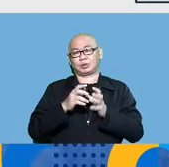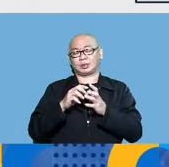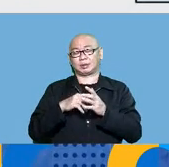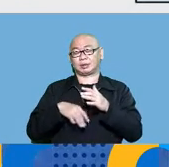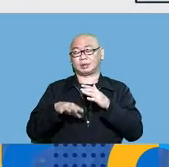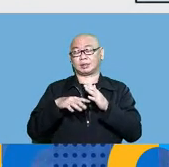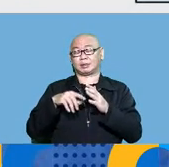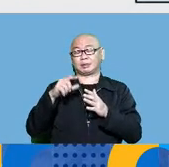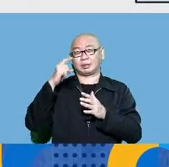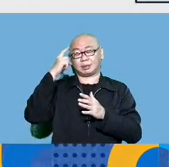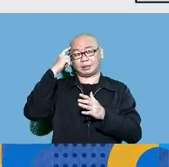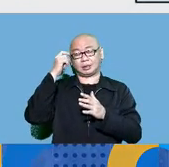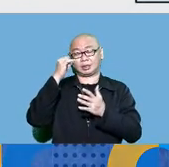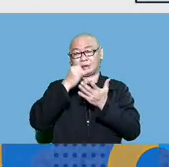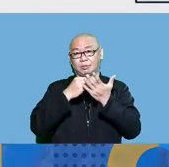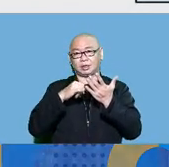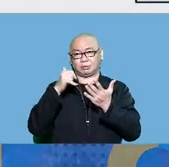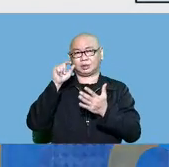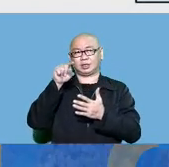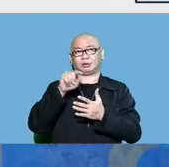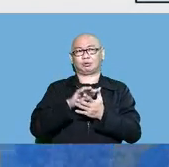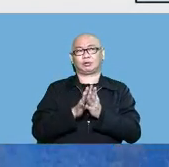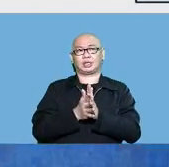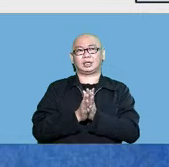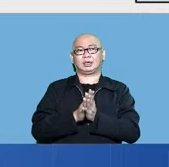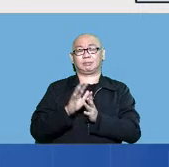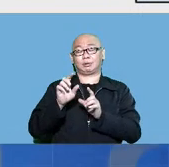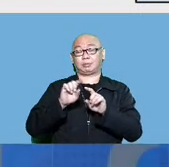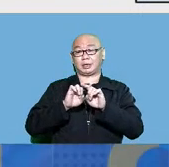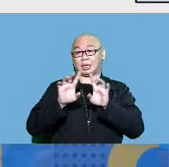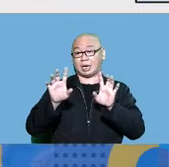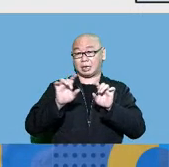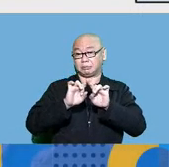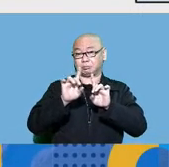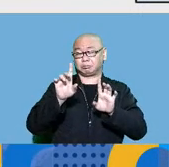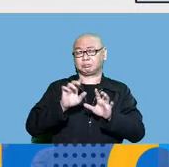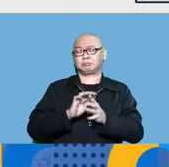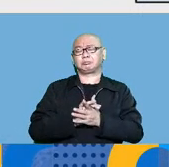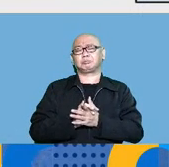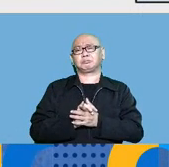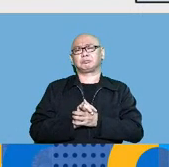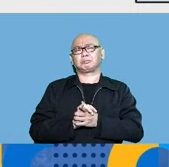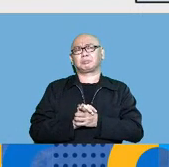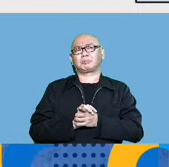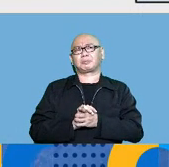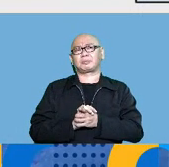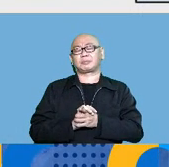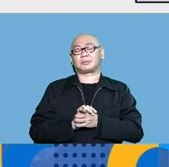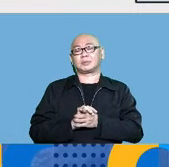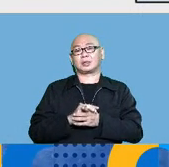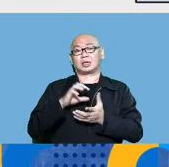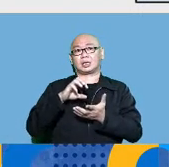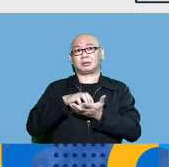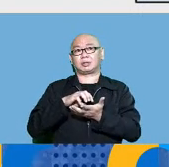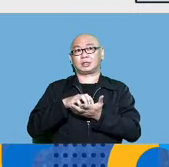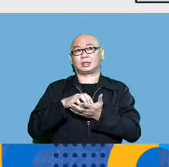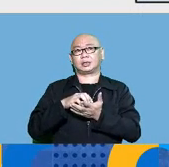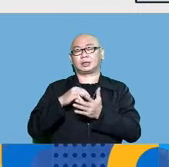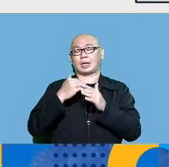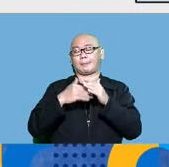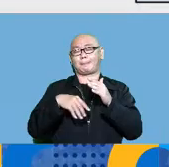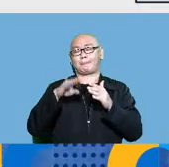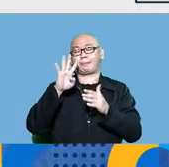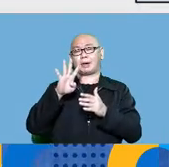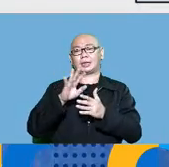kalau digambarkan kira-kira seperti itu. Jadi perbedaannya dengan project based learning itu terletak pada tahap keempat. Di